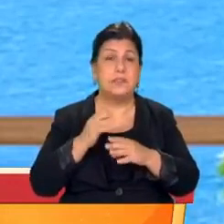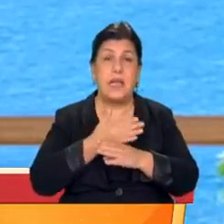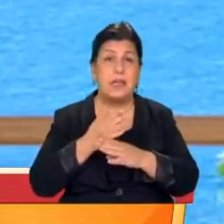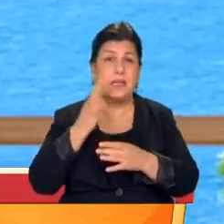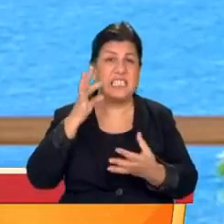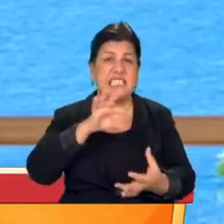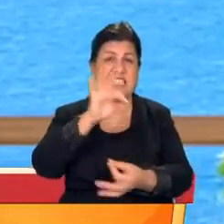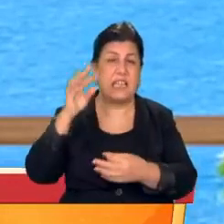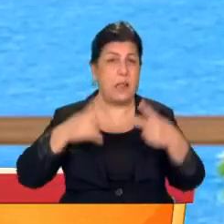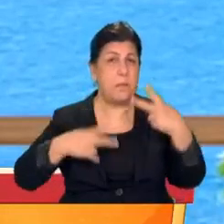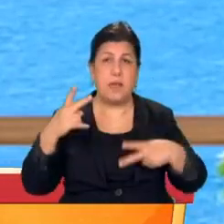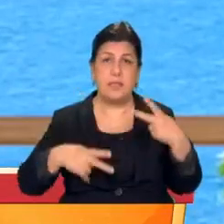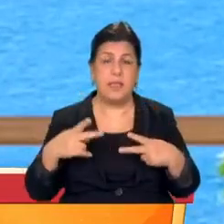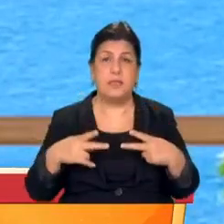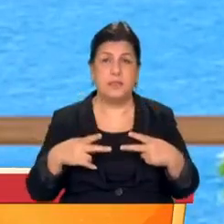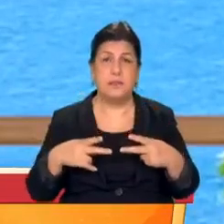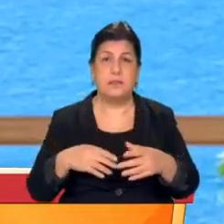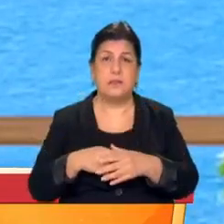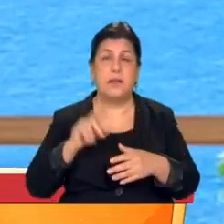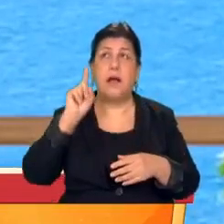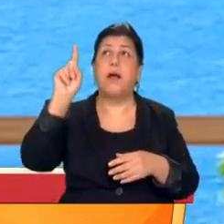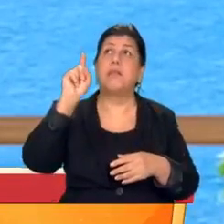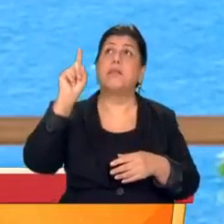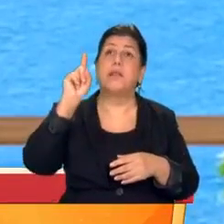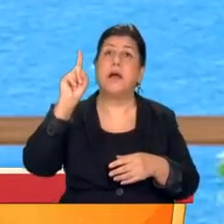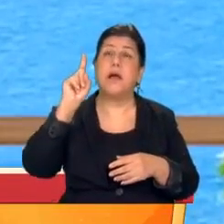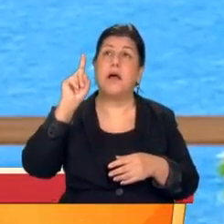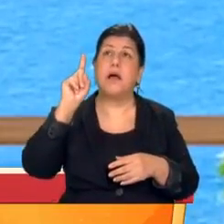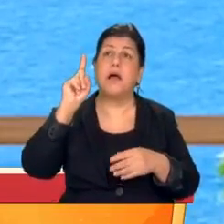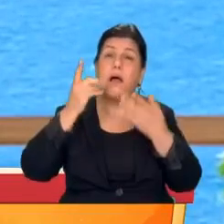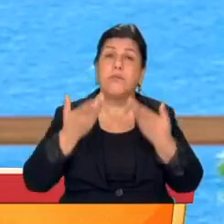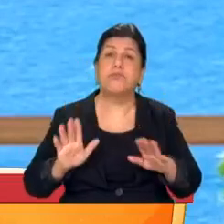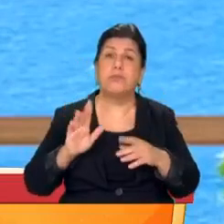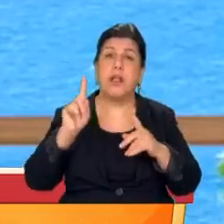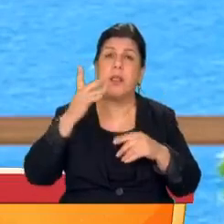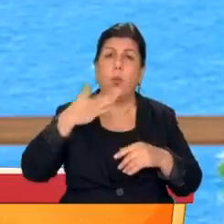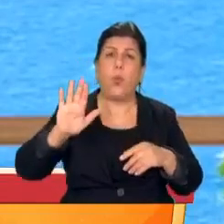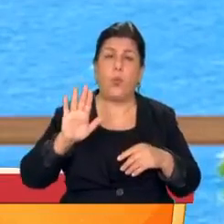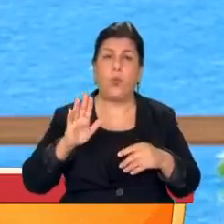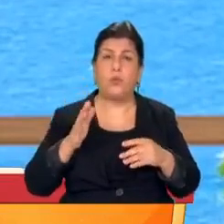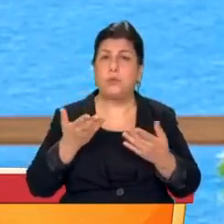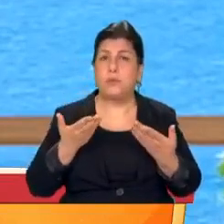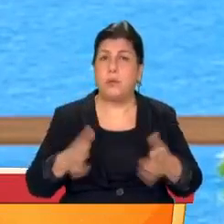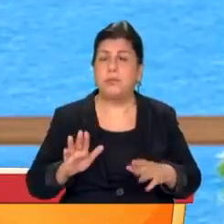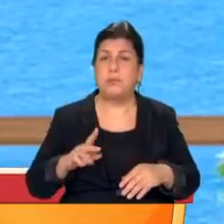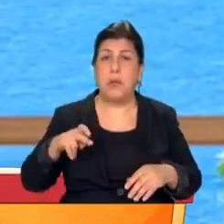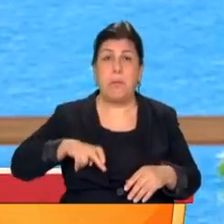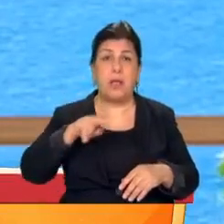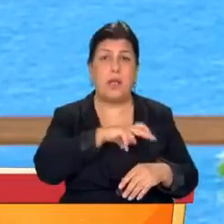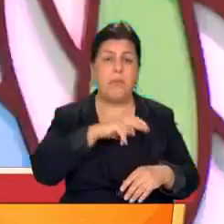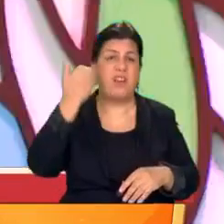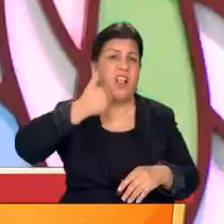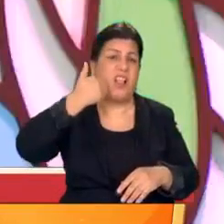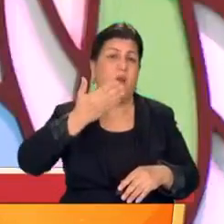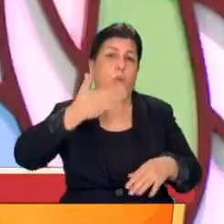insanlar bazen Allah'a inkar etmişler Peygamberi yalanlamış